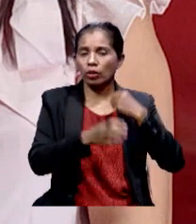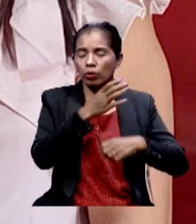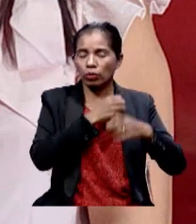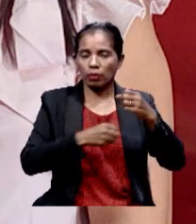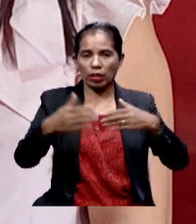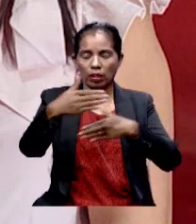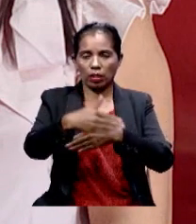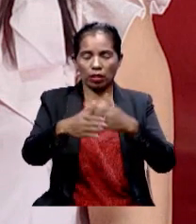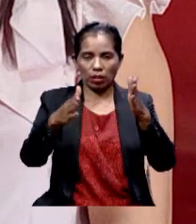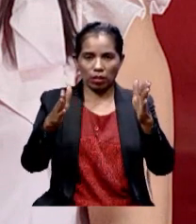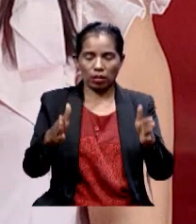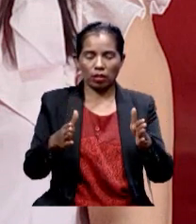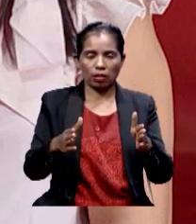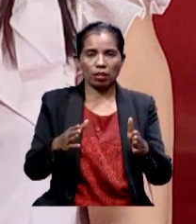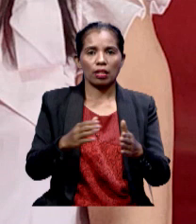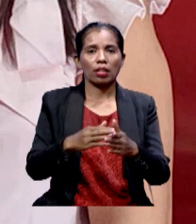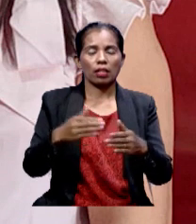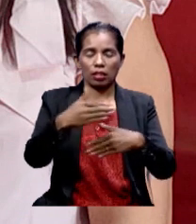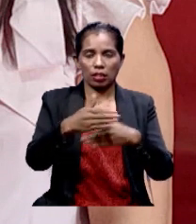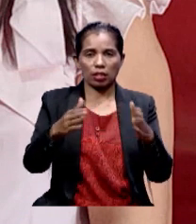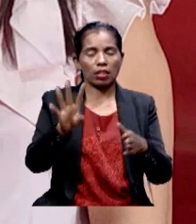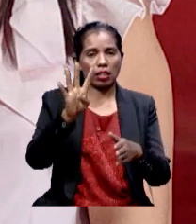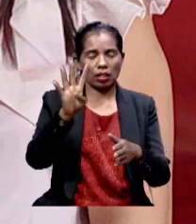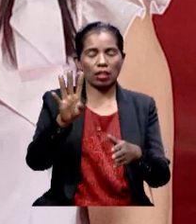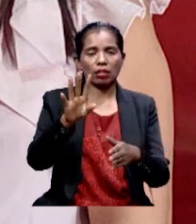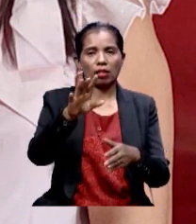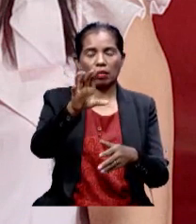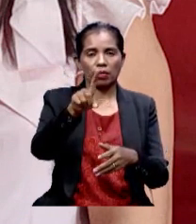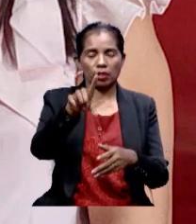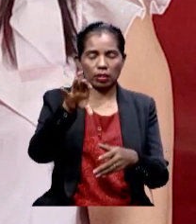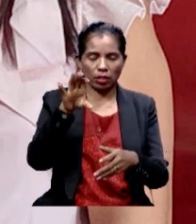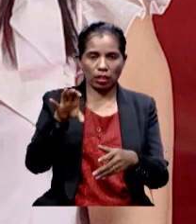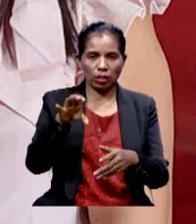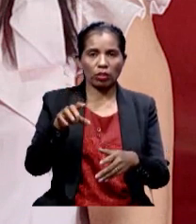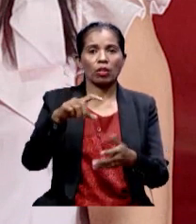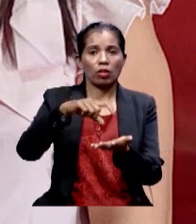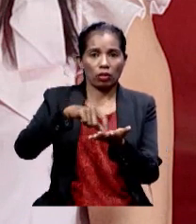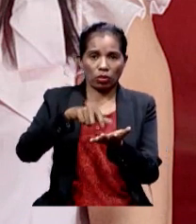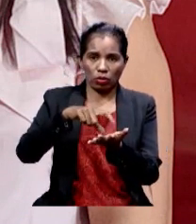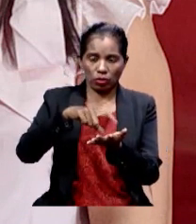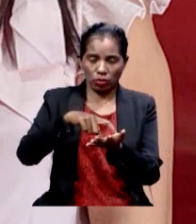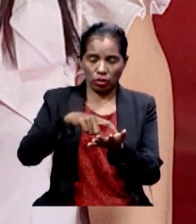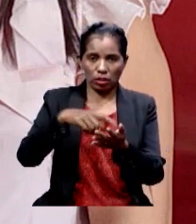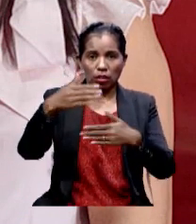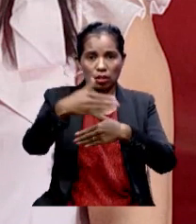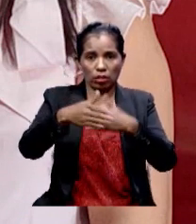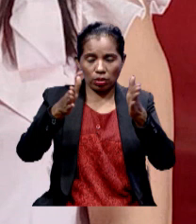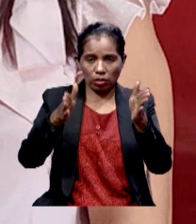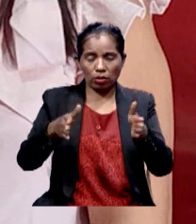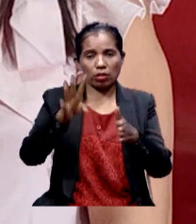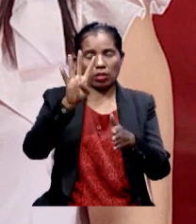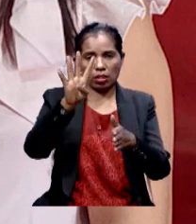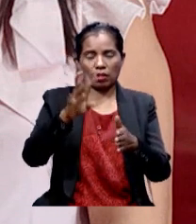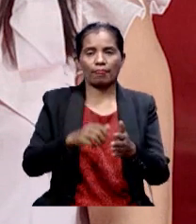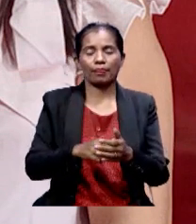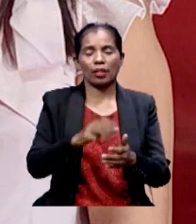já pisis e laran ne 160 depois o biscuit dos ha pisis e já 480 e da